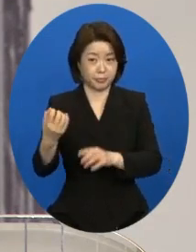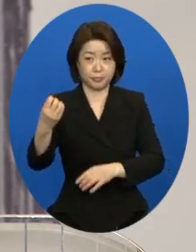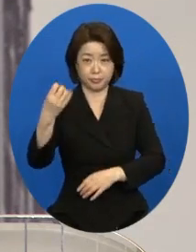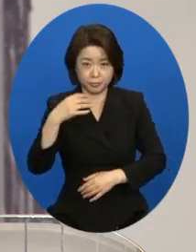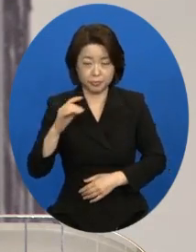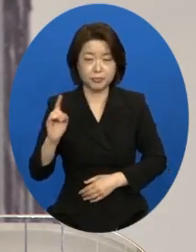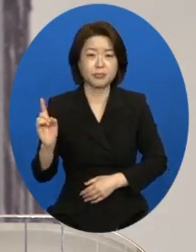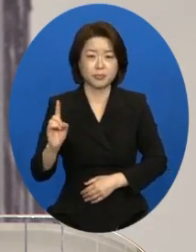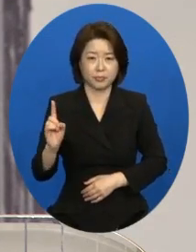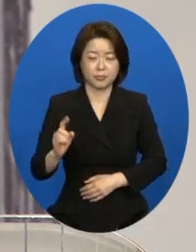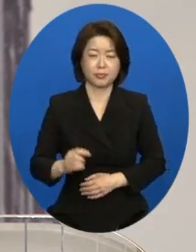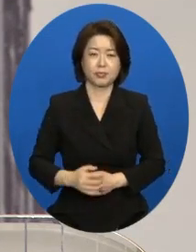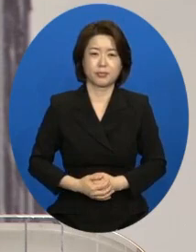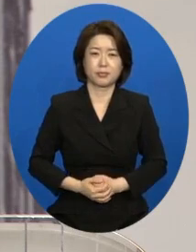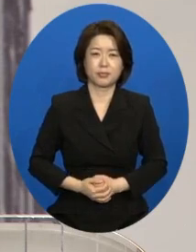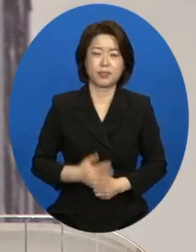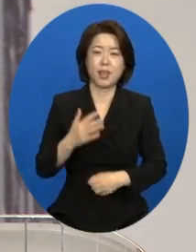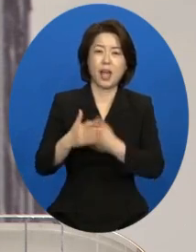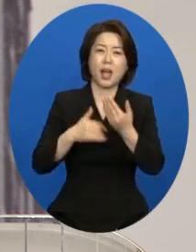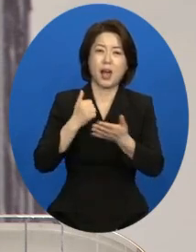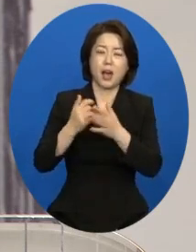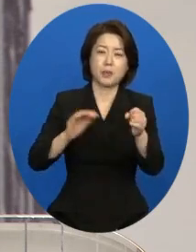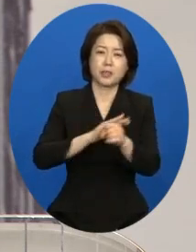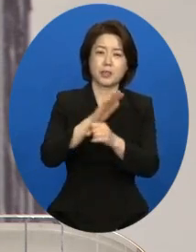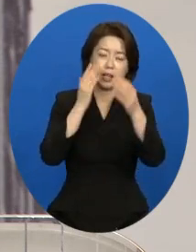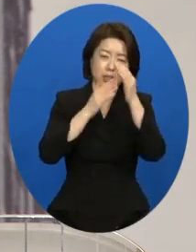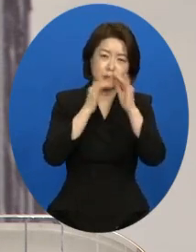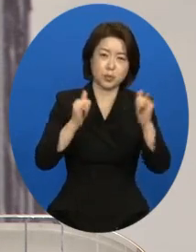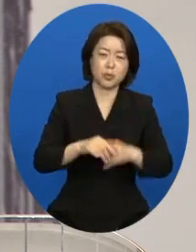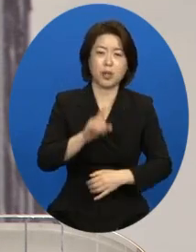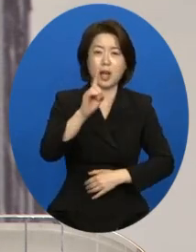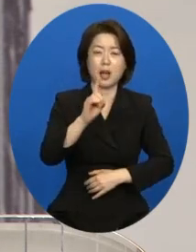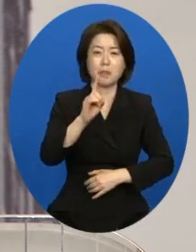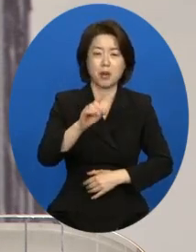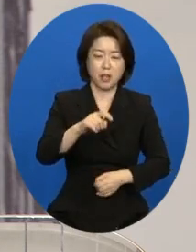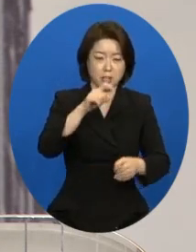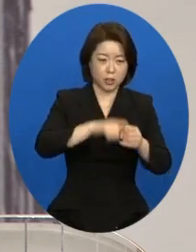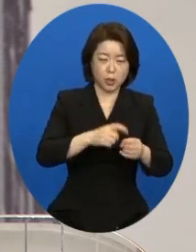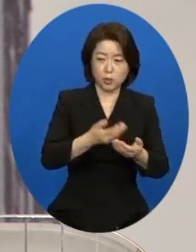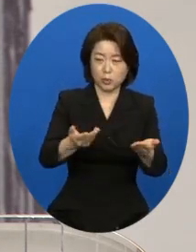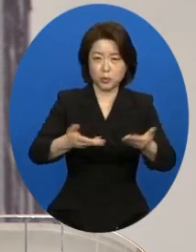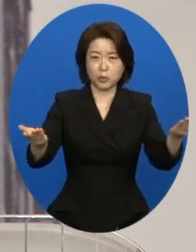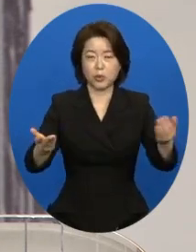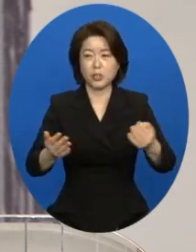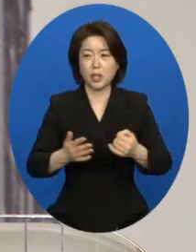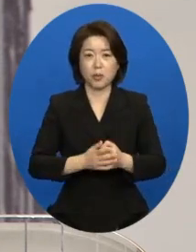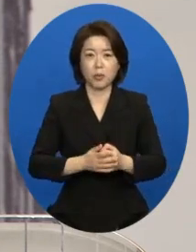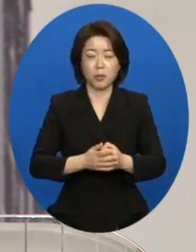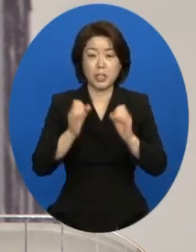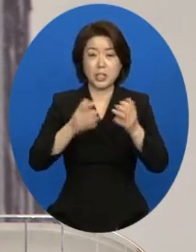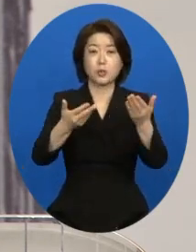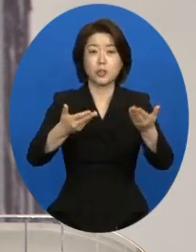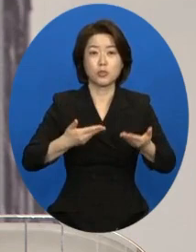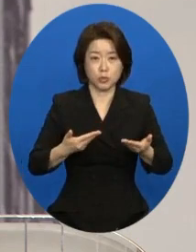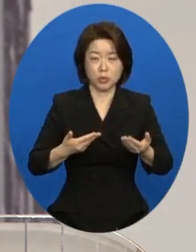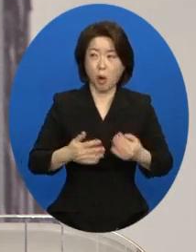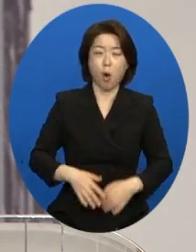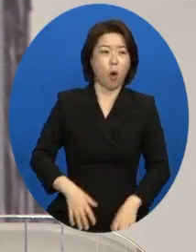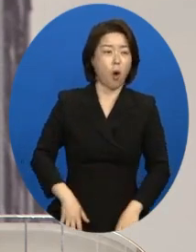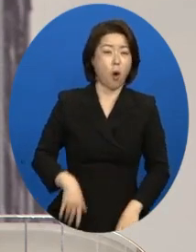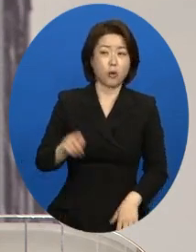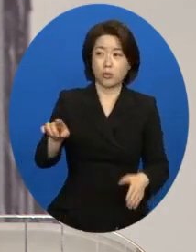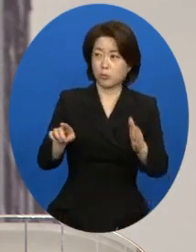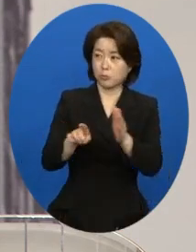거예요. 하나님께서 사랑하는 성도들에게 한 번 더 떡 돌리라고 주신 것 같습니다. 그런 믿음의